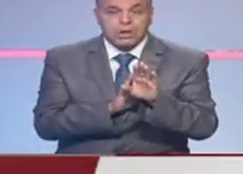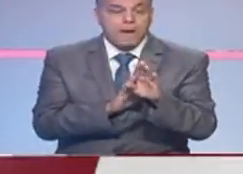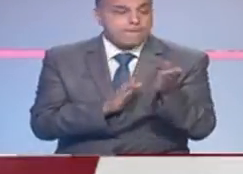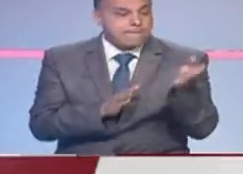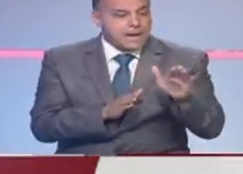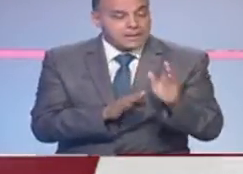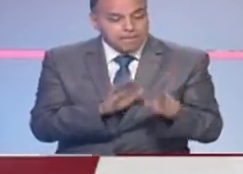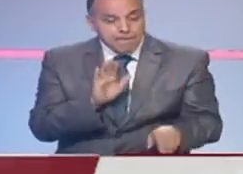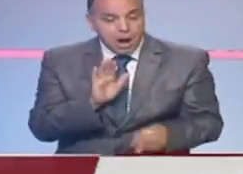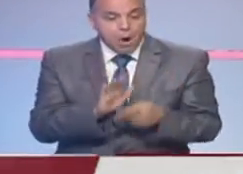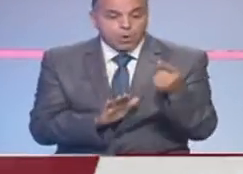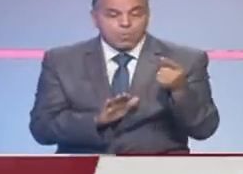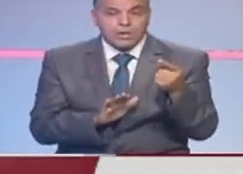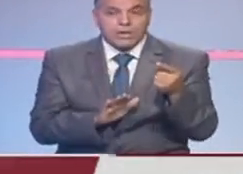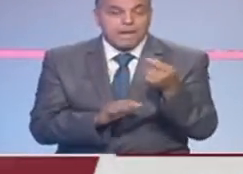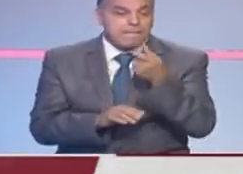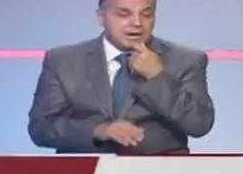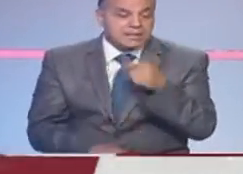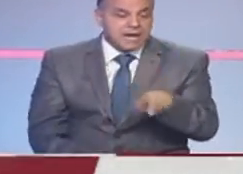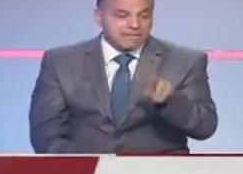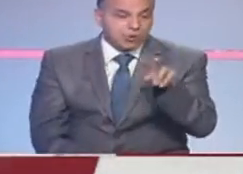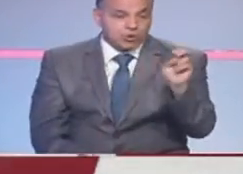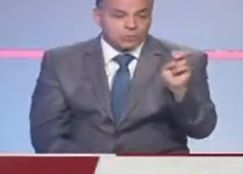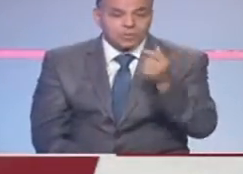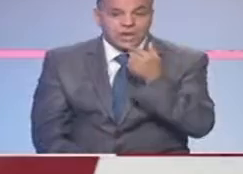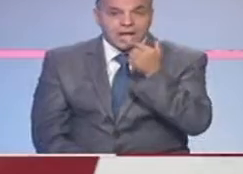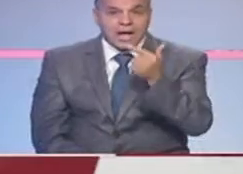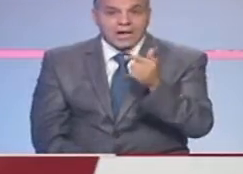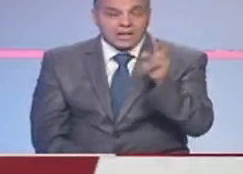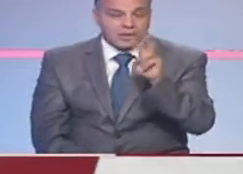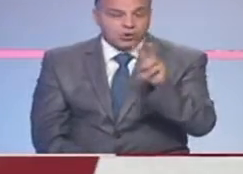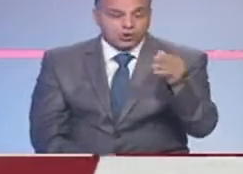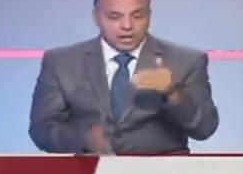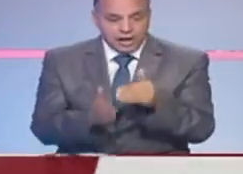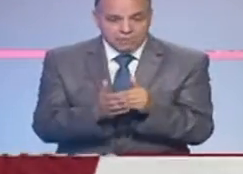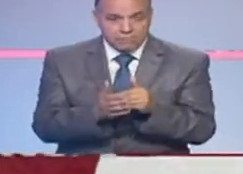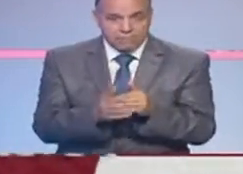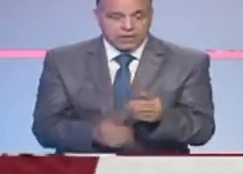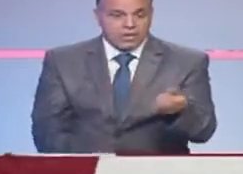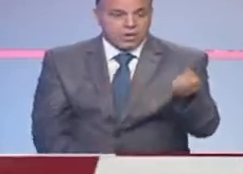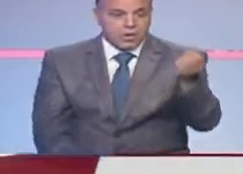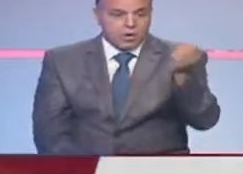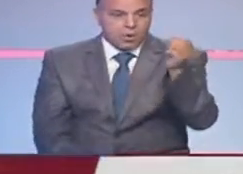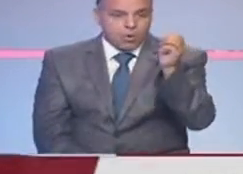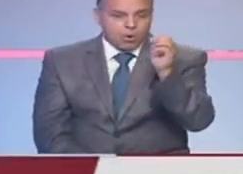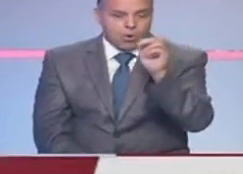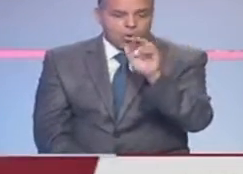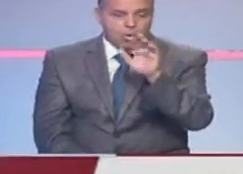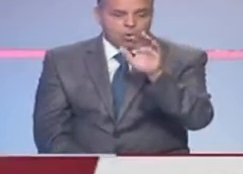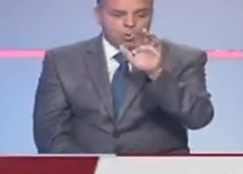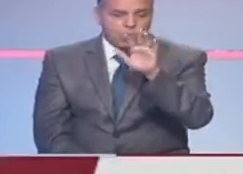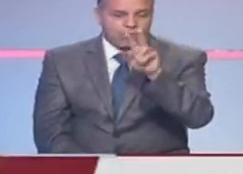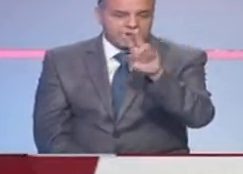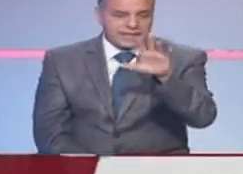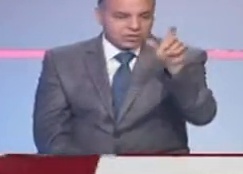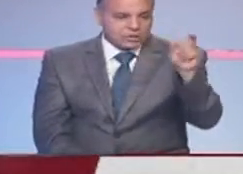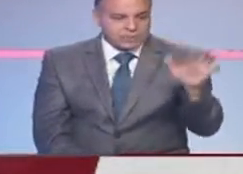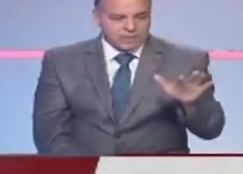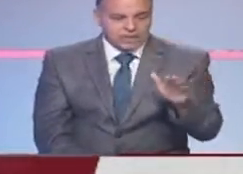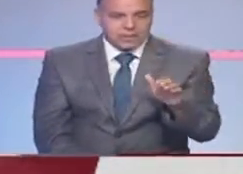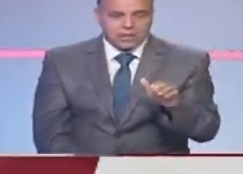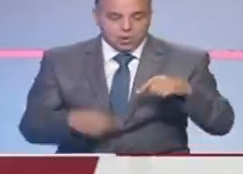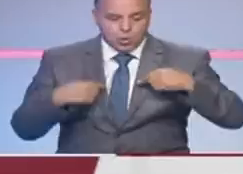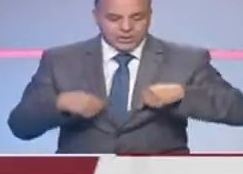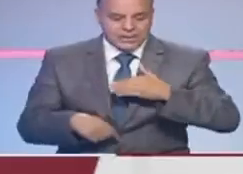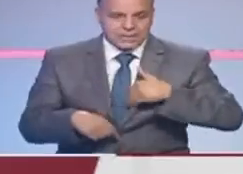منذ بدايه الجائحه في مارس عشرين والفين الى اثنين وعشرين الف وخمس وعشرين حاله وفاه وقد نشرت